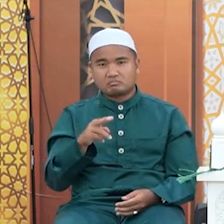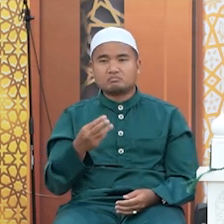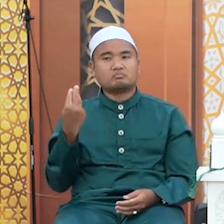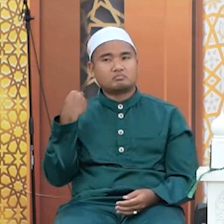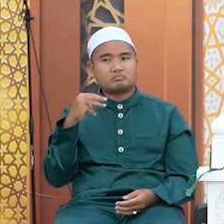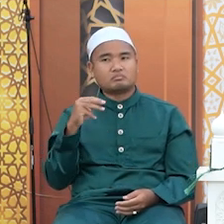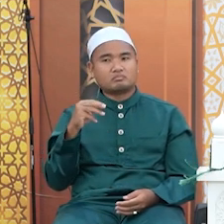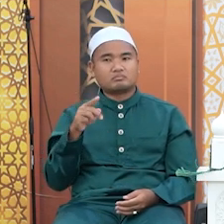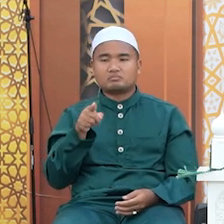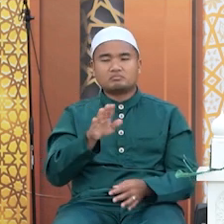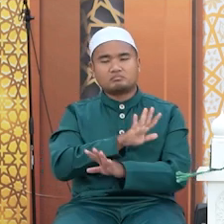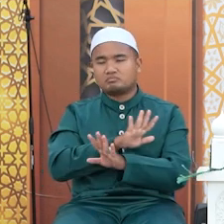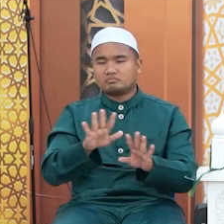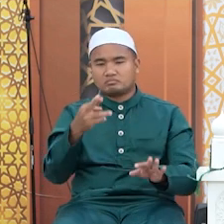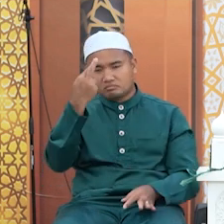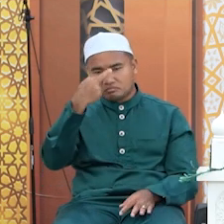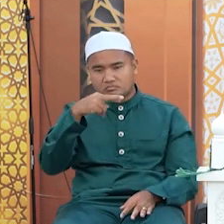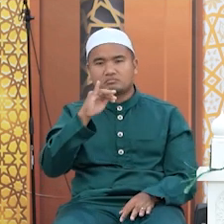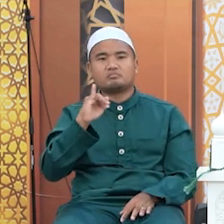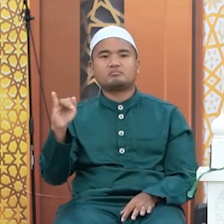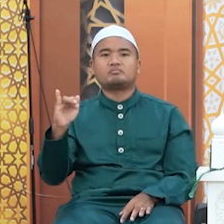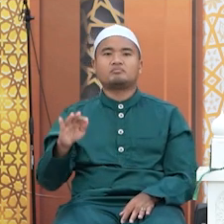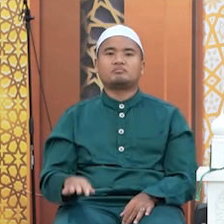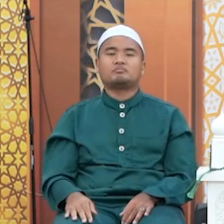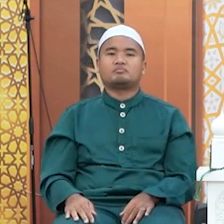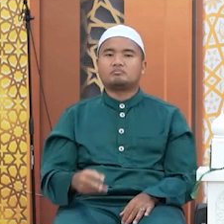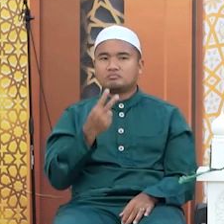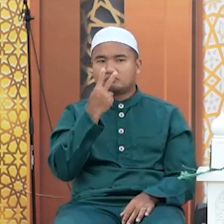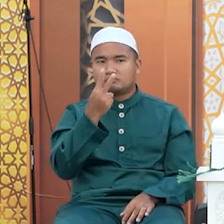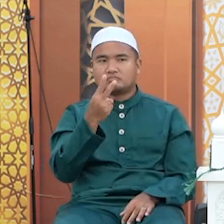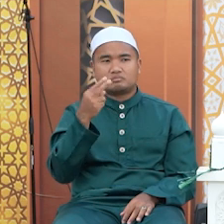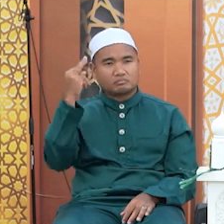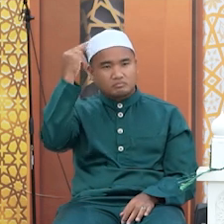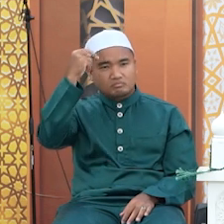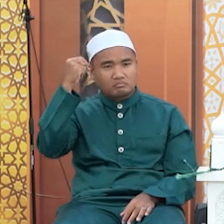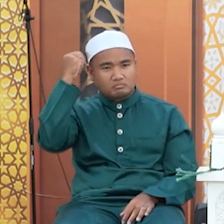dirahmati. Tengok Nabi siapa tahap tu.